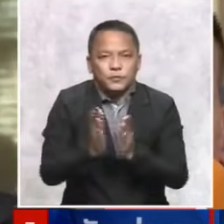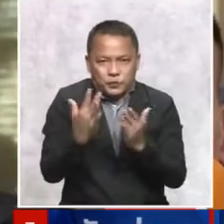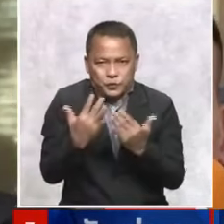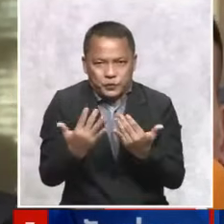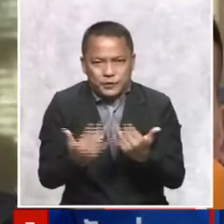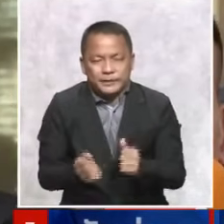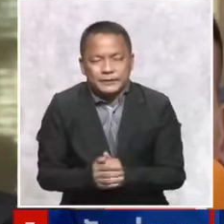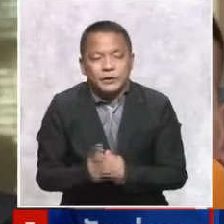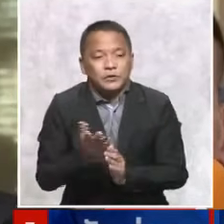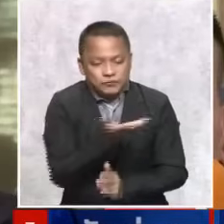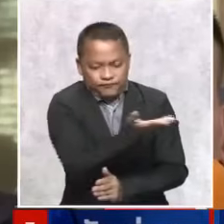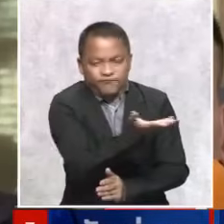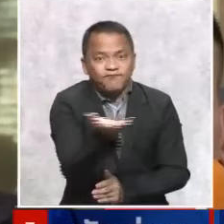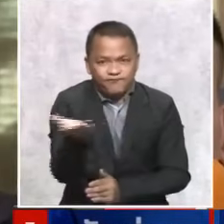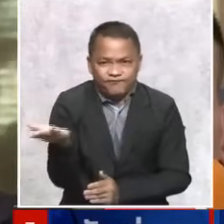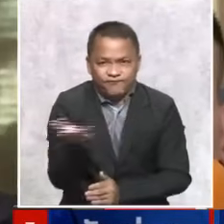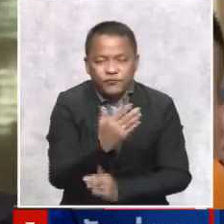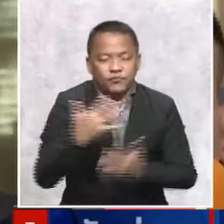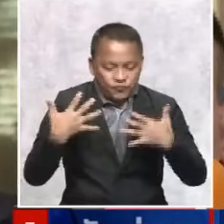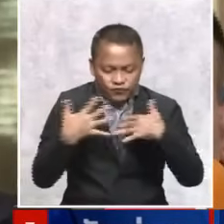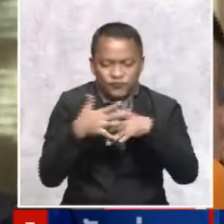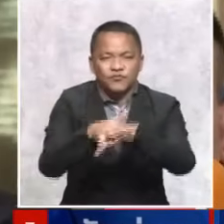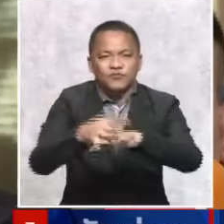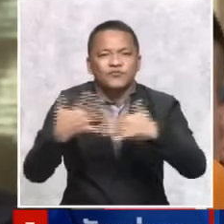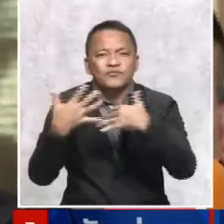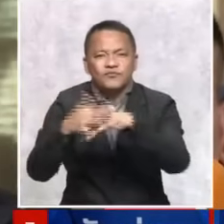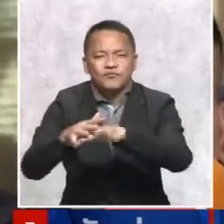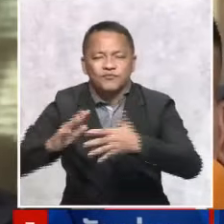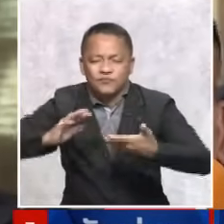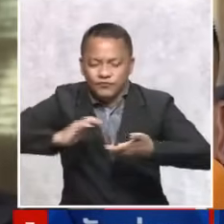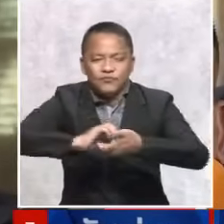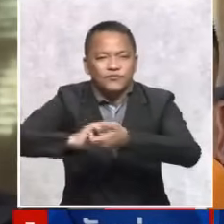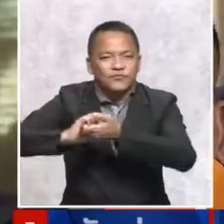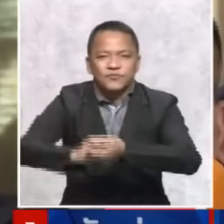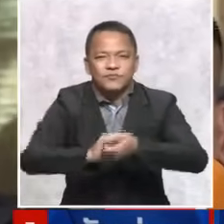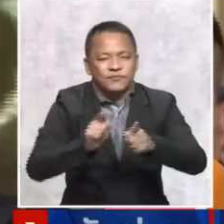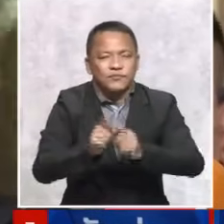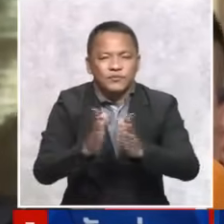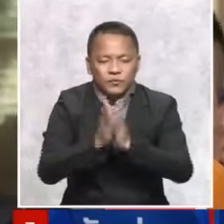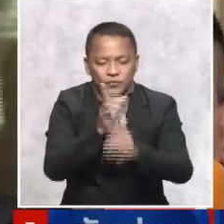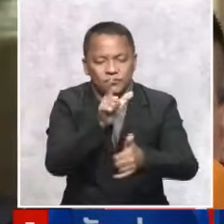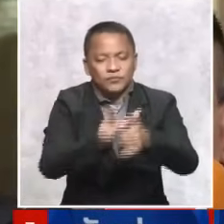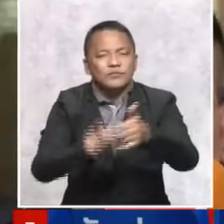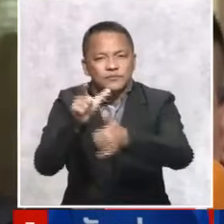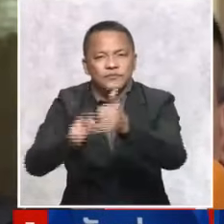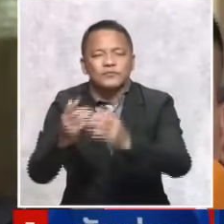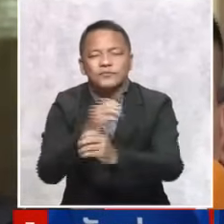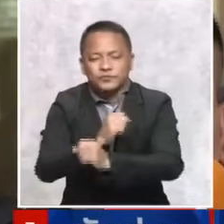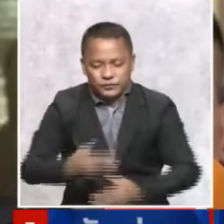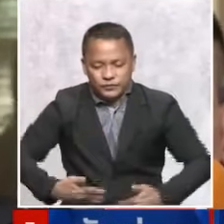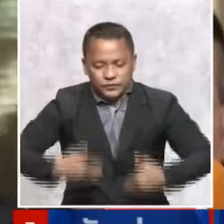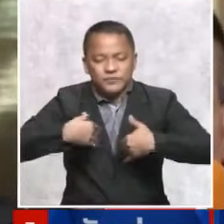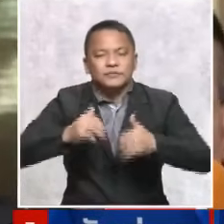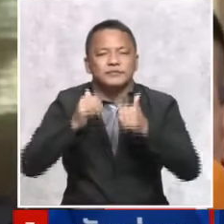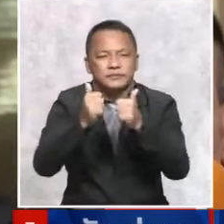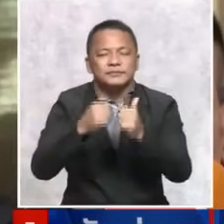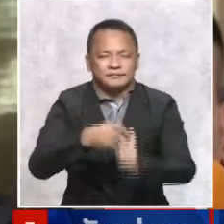าทุกท่านที่มีส่วนร่วมในการที่จะทำให้ผู้บริสุทธิ์ออกมาได้อย่างปลอดภัยนะครับก็เ